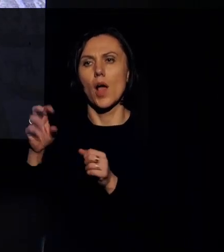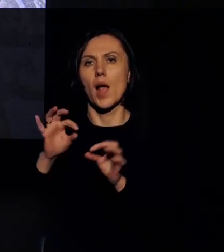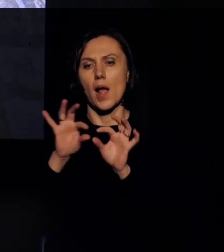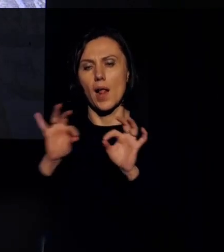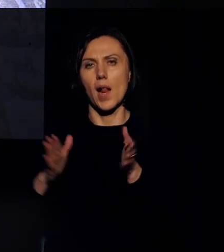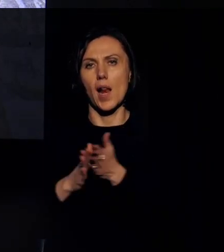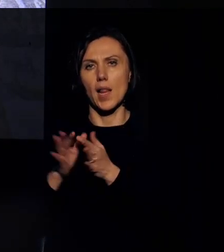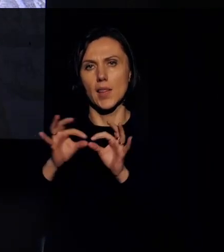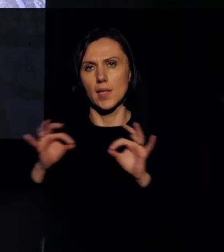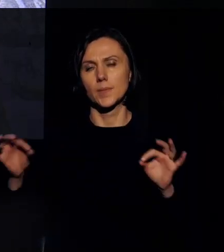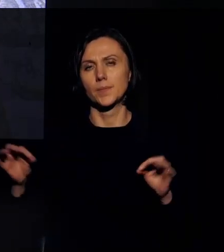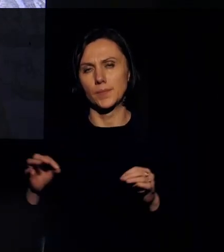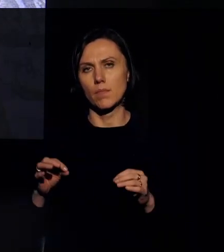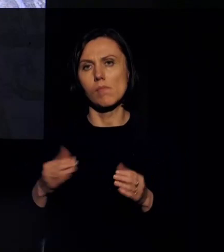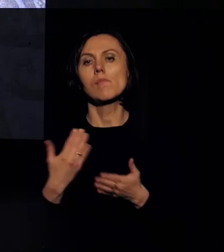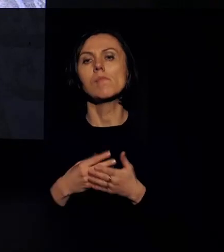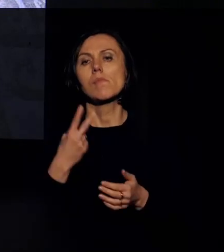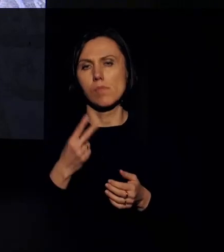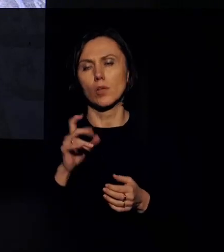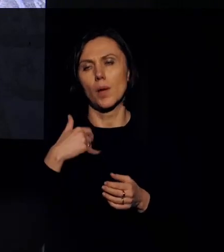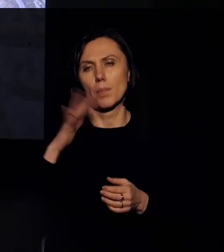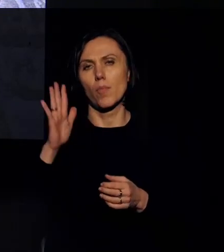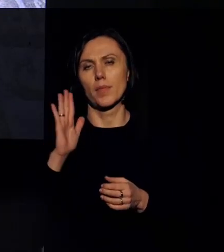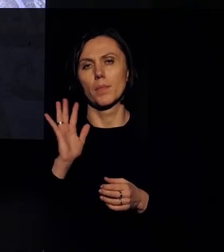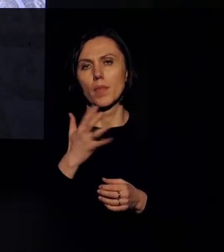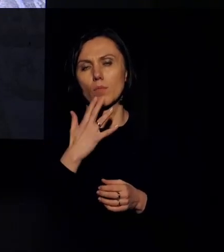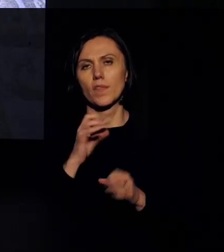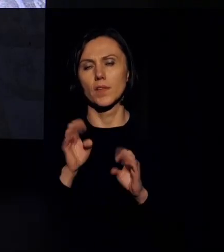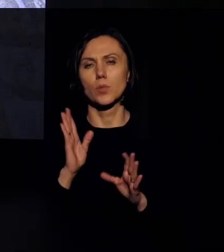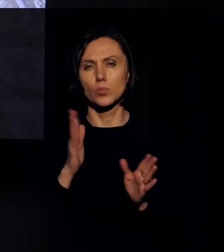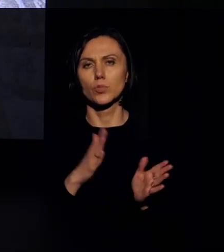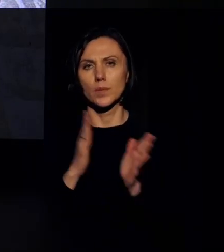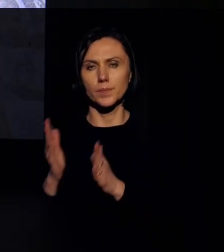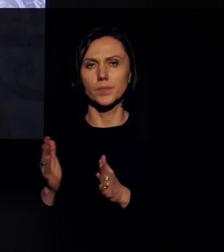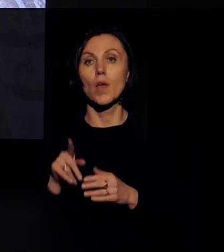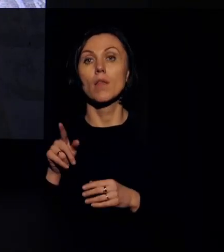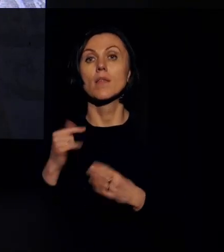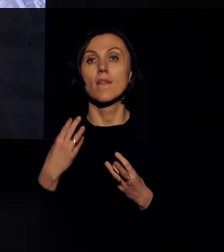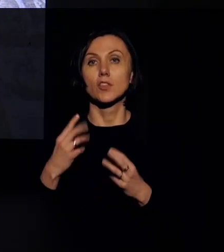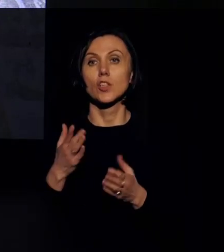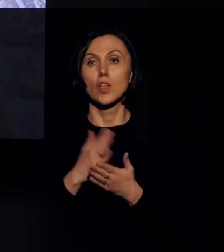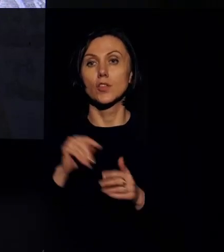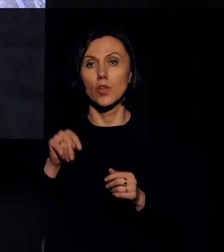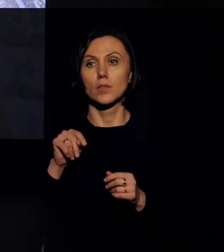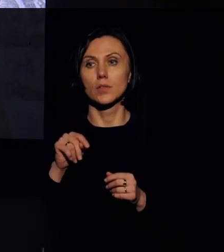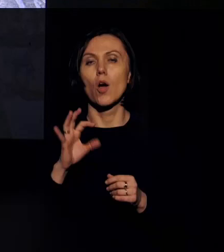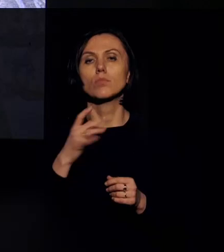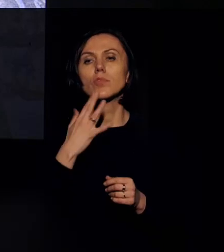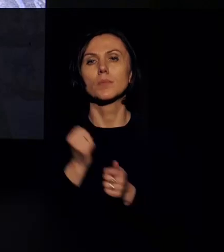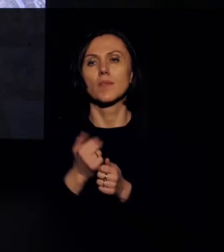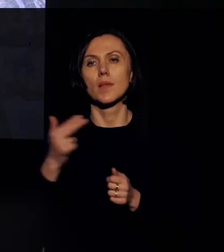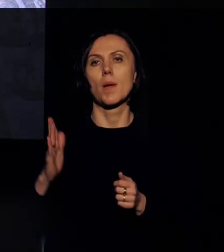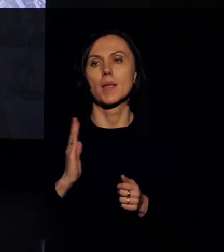autoasekuracji. Dlaczego dwie, to jeszcze potem wyjaśnię. I to najważniejsza część, jeśli chodzi o